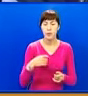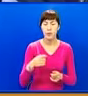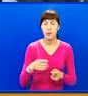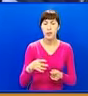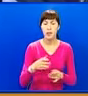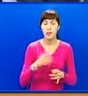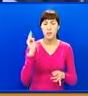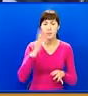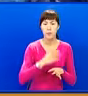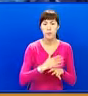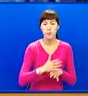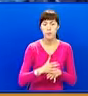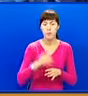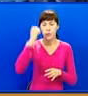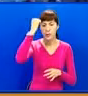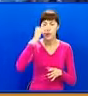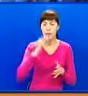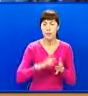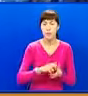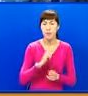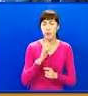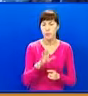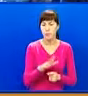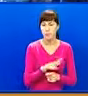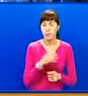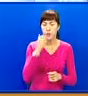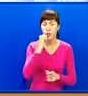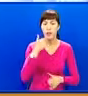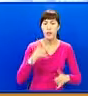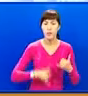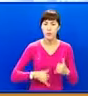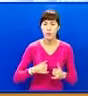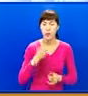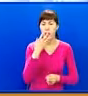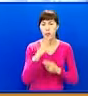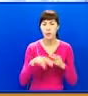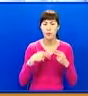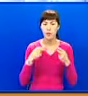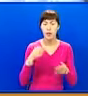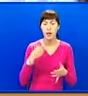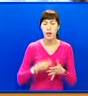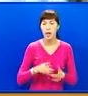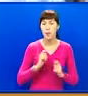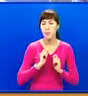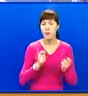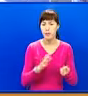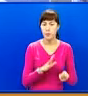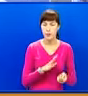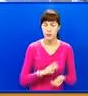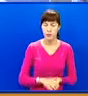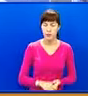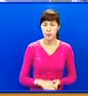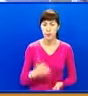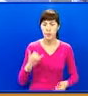және аудандық білім бөлімінің алғыс хаттарымен марапатталды. Ардагер ұстаздарға гүл шоқтарымен бағалы сыйлықтар таратылды.